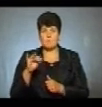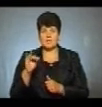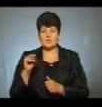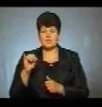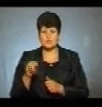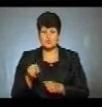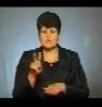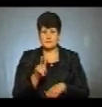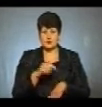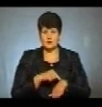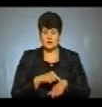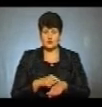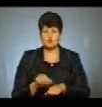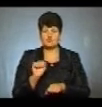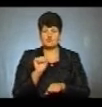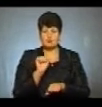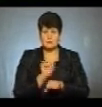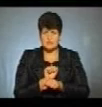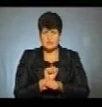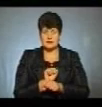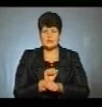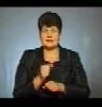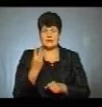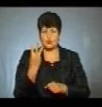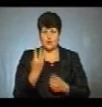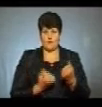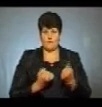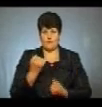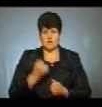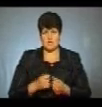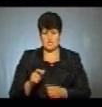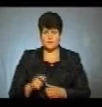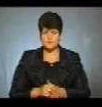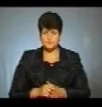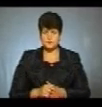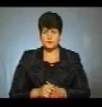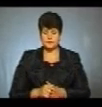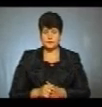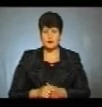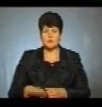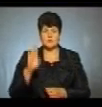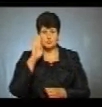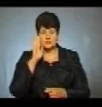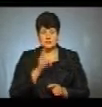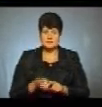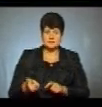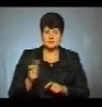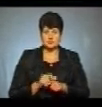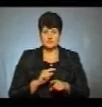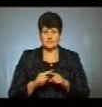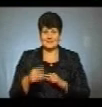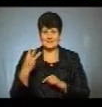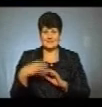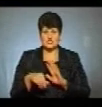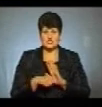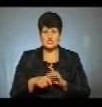дві години зупинили через перевищення швидкості трьох водіїв. Андрій Мельник перевищив допустиму швидкість на